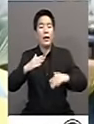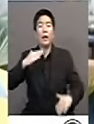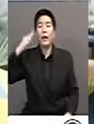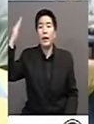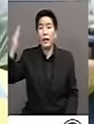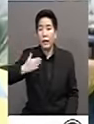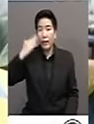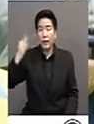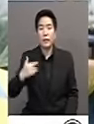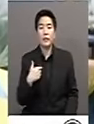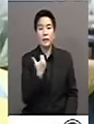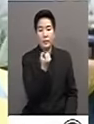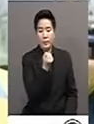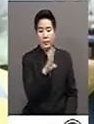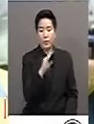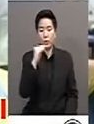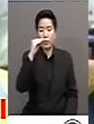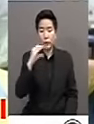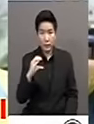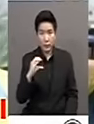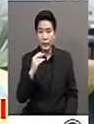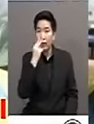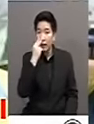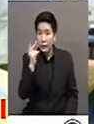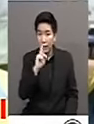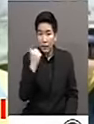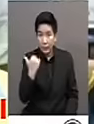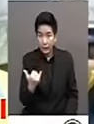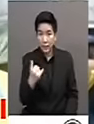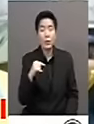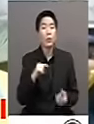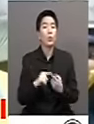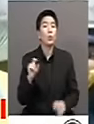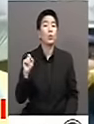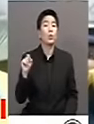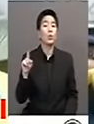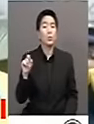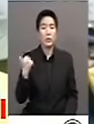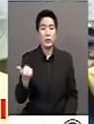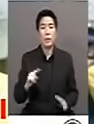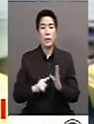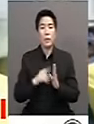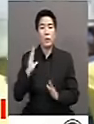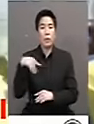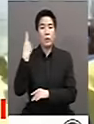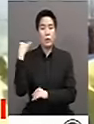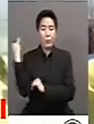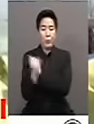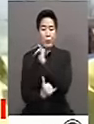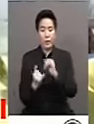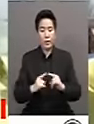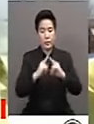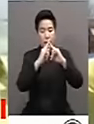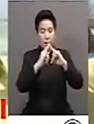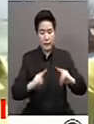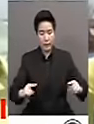าศอยู่ที่14องศาเซลเซียสนะคะจะเห็นได้ว่าแม้ว่าวันนี้เป็นวันศุกร์ค่ะแต่ก็เริ่มมีนักท่องเที่ยวนั้นขึ้นมากางเต็น